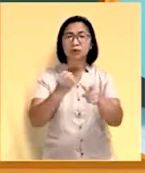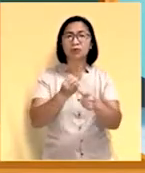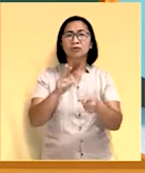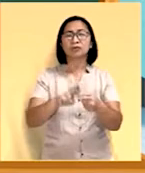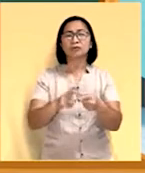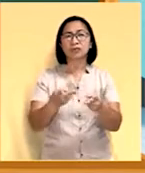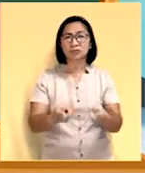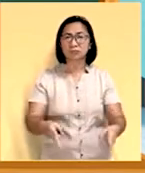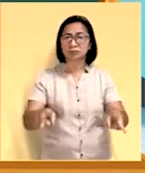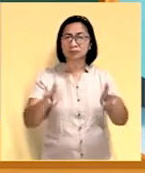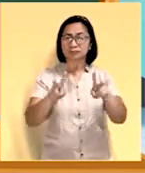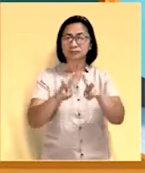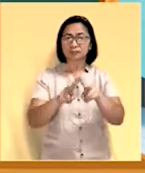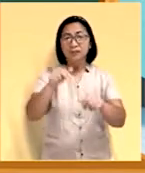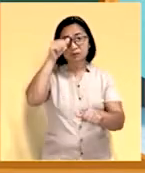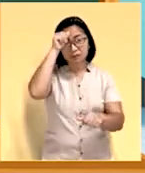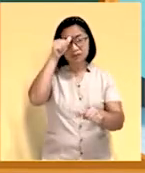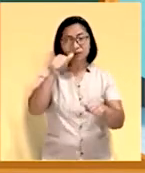or value.